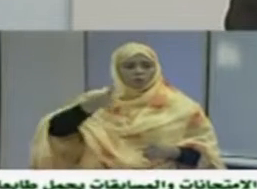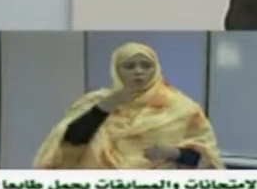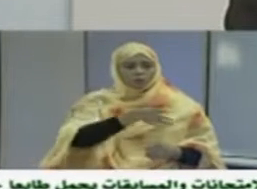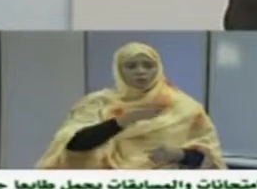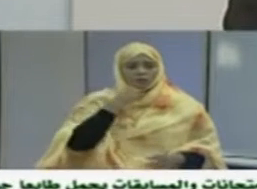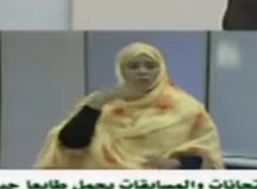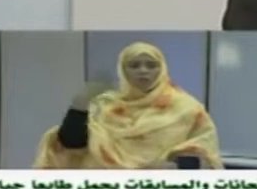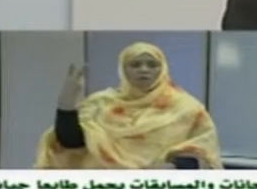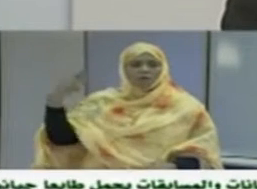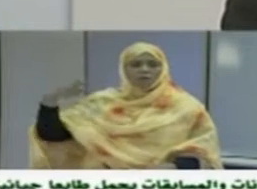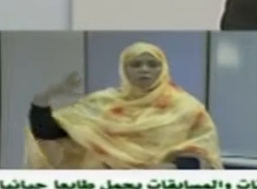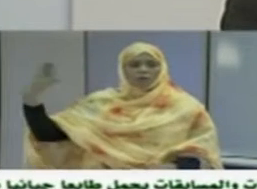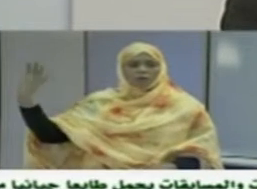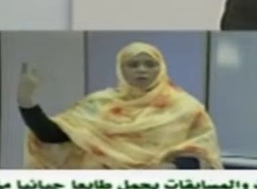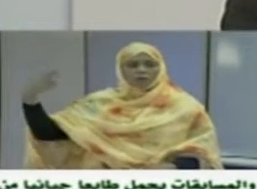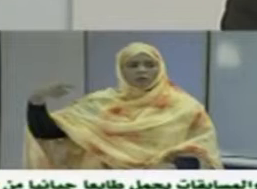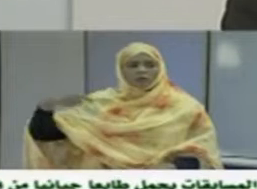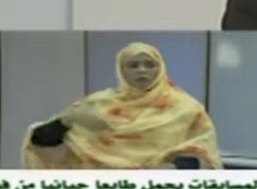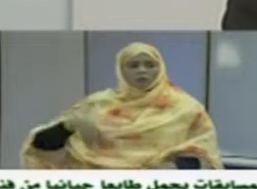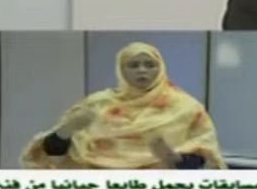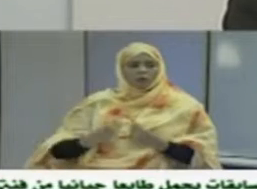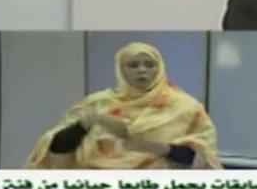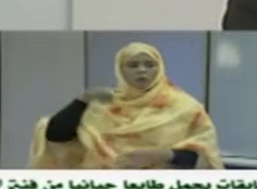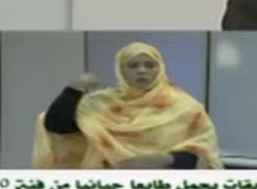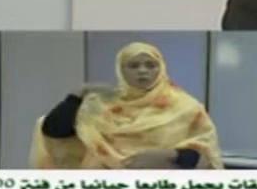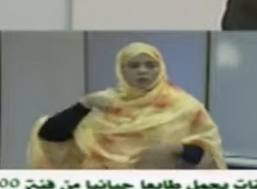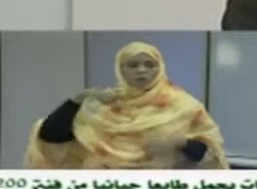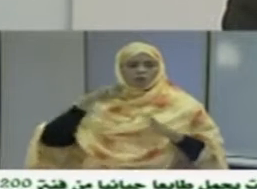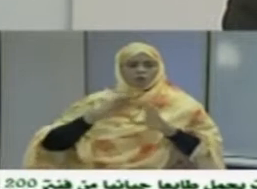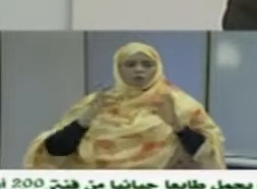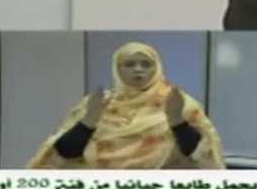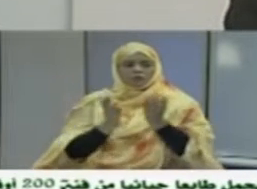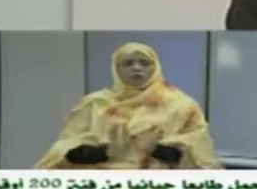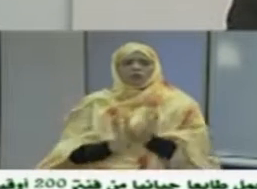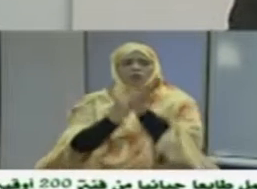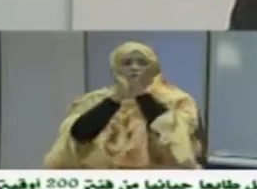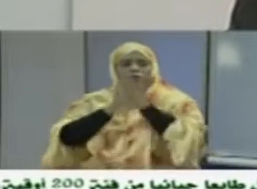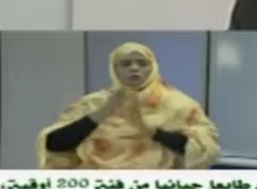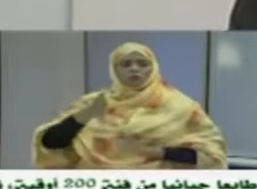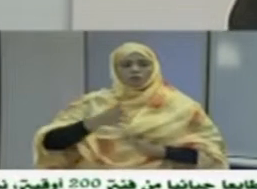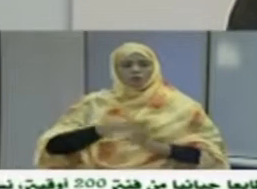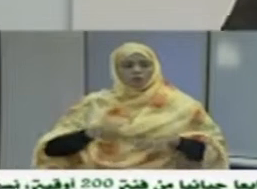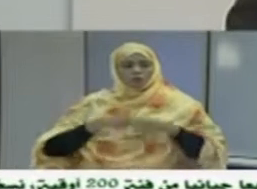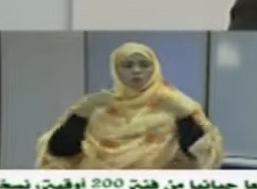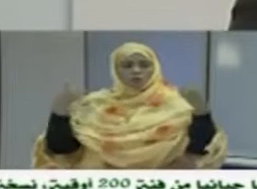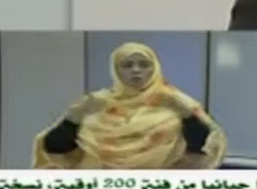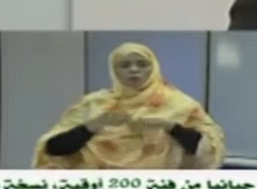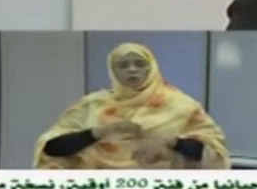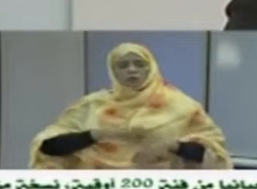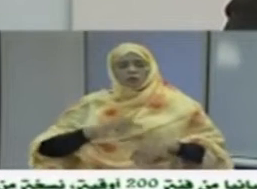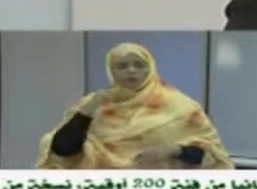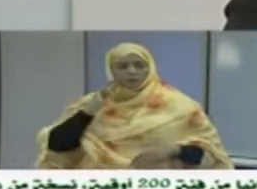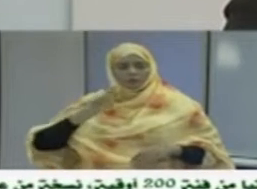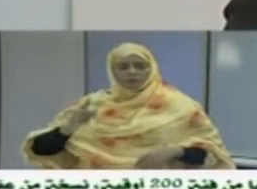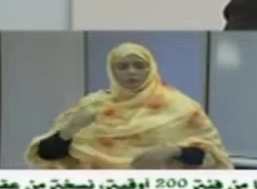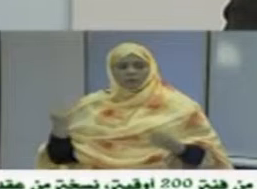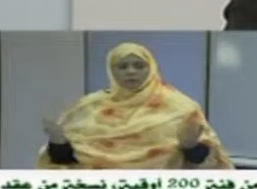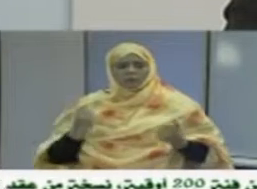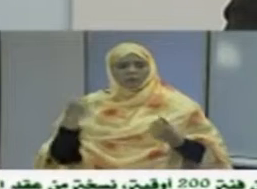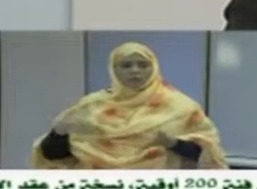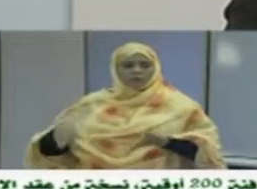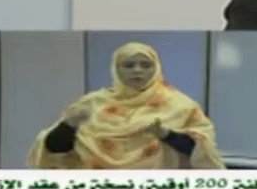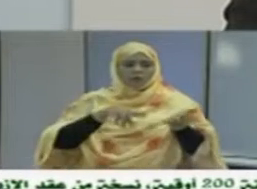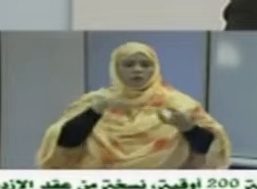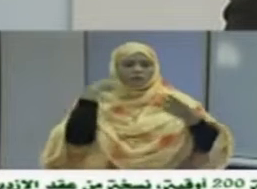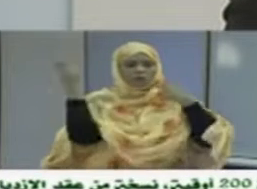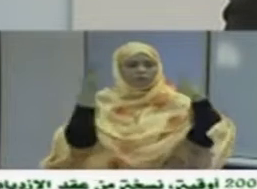2015 بحضور وزيرة الشؤون الاجتماعية والطفولة والأسرة. تضمنت هذه التظاهرة عدة أنشطة من بينها زيارات